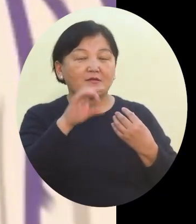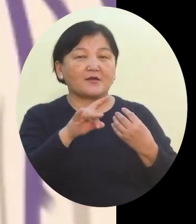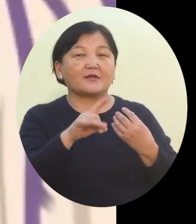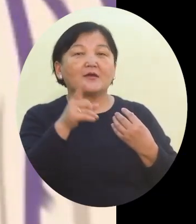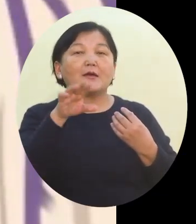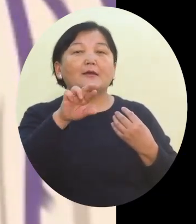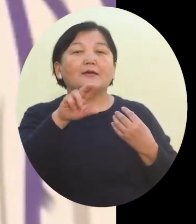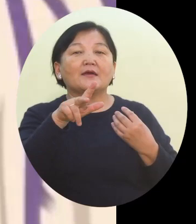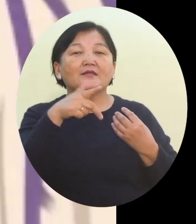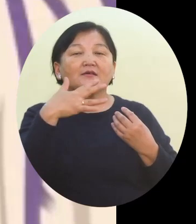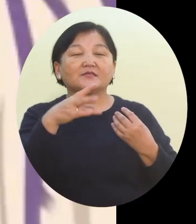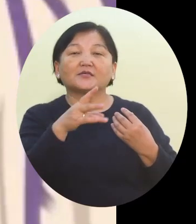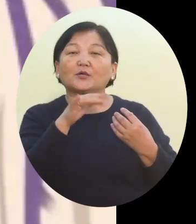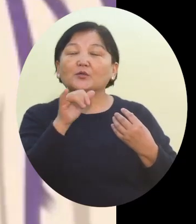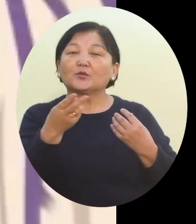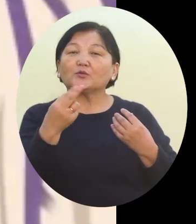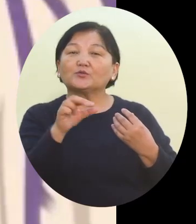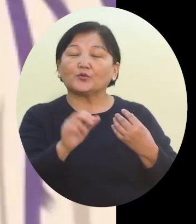артер